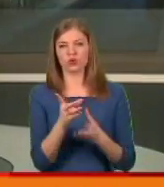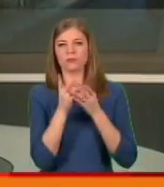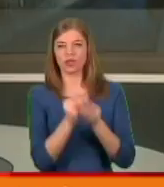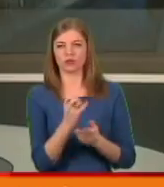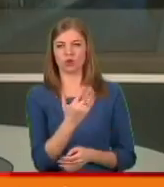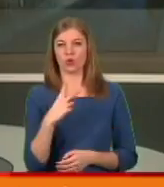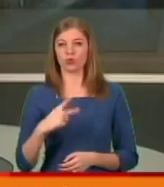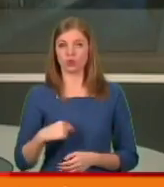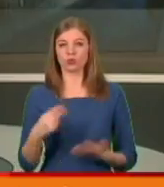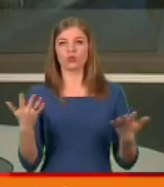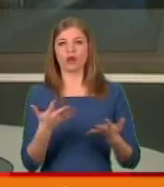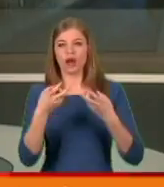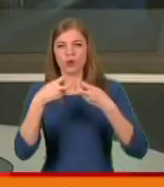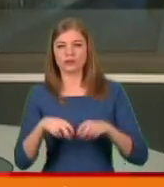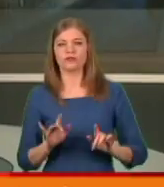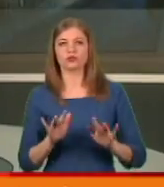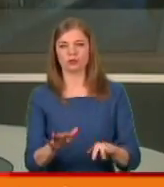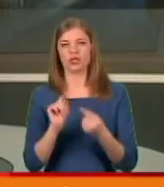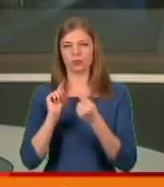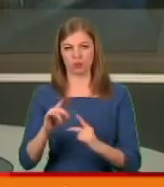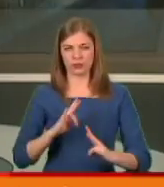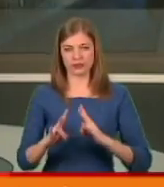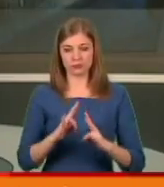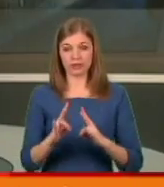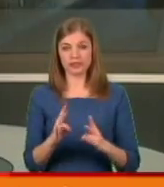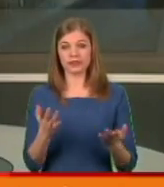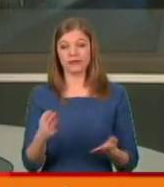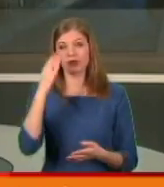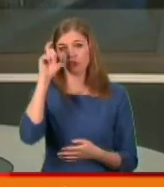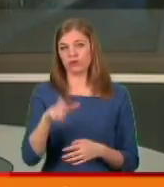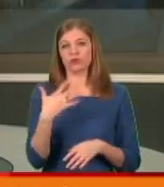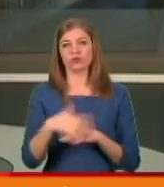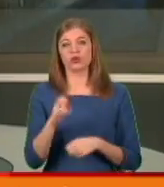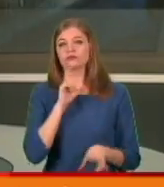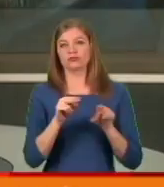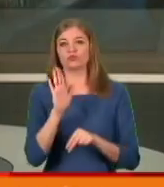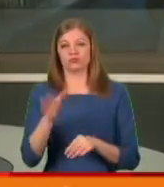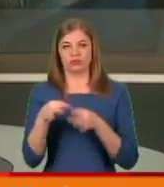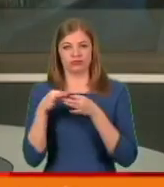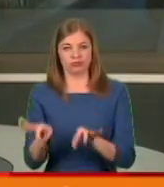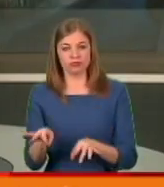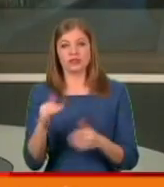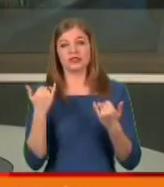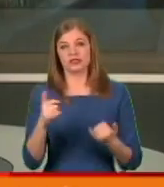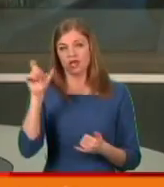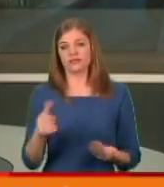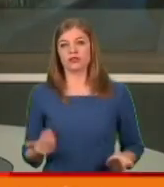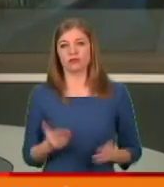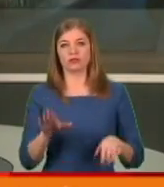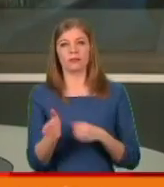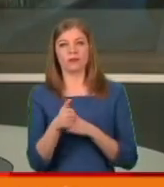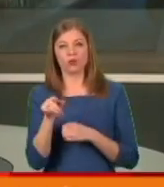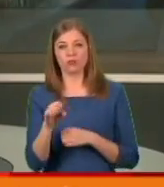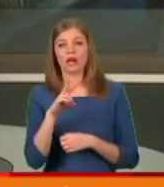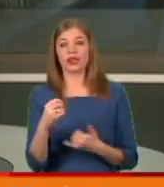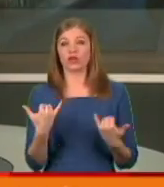на його доньку, яка саме розслідувала справи проти сепаратистів. Чоловік уже й не сподівався, що його відпустять. Нині він мешкає в Маріуполі,